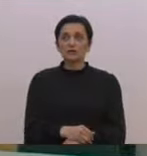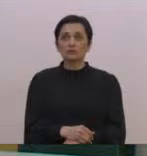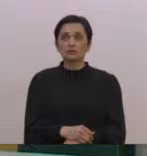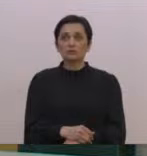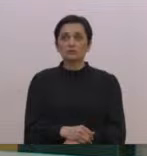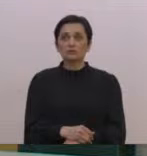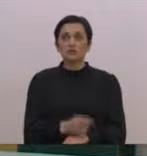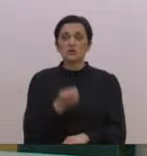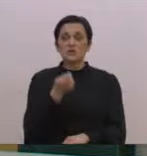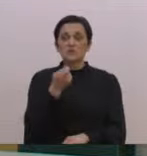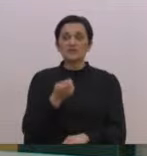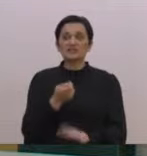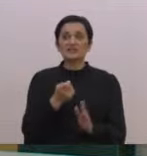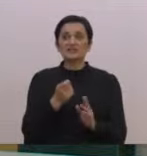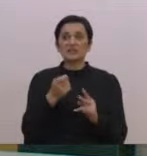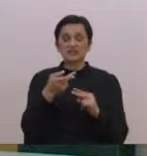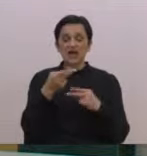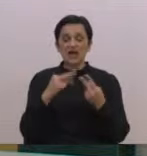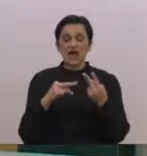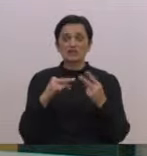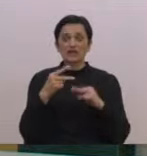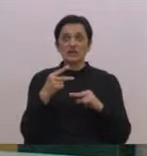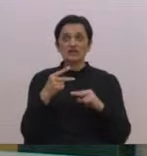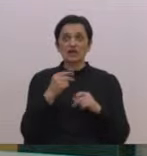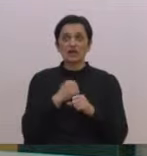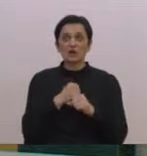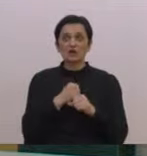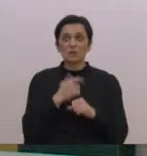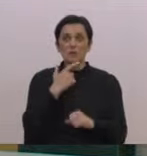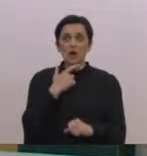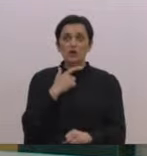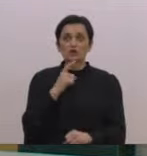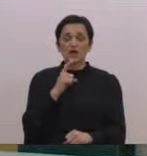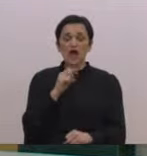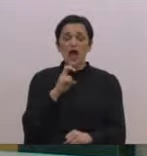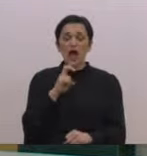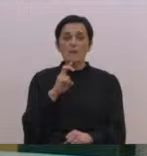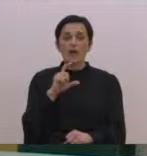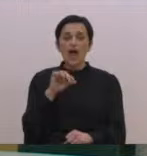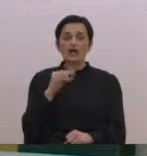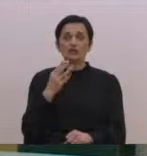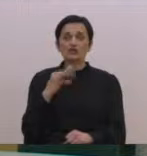აქ წერე განაცვლება გავაკეთეთ ბატონ